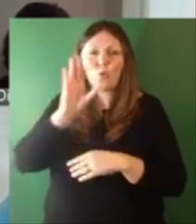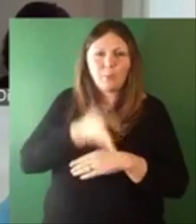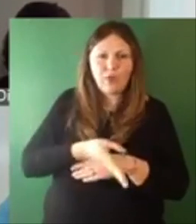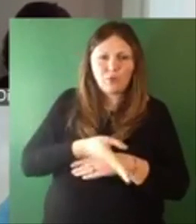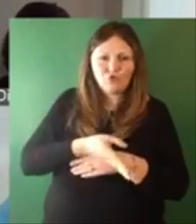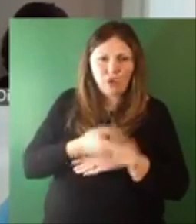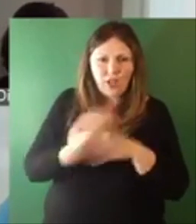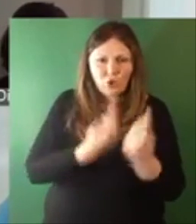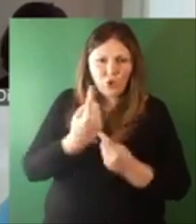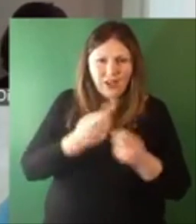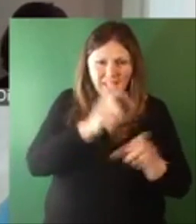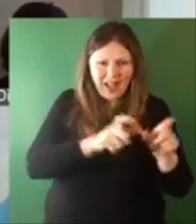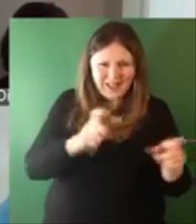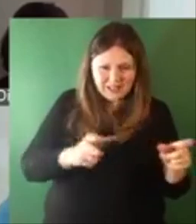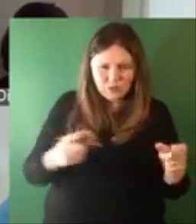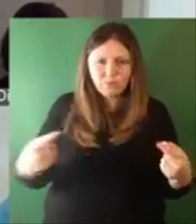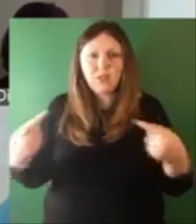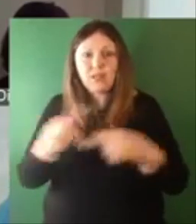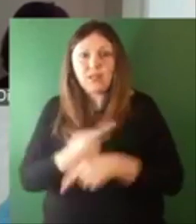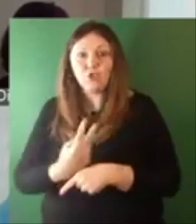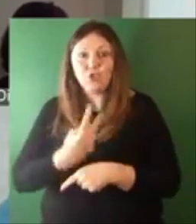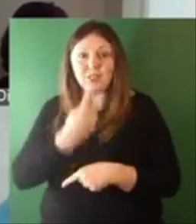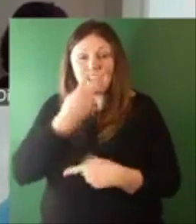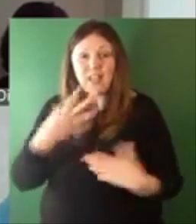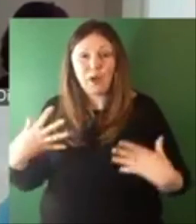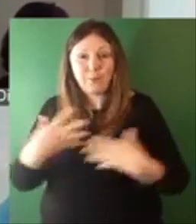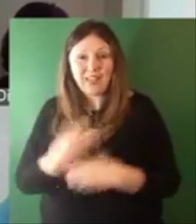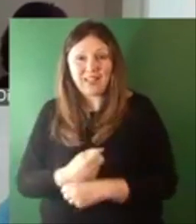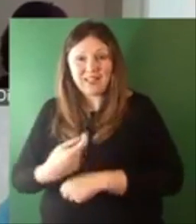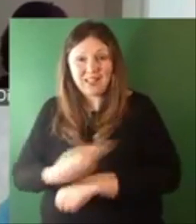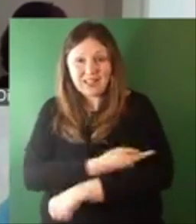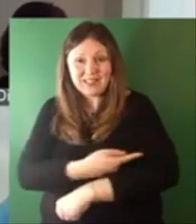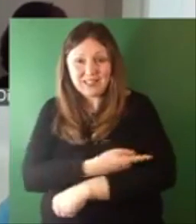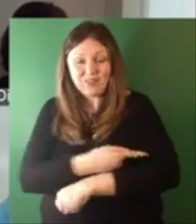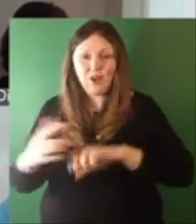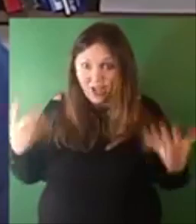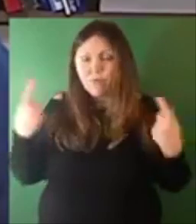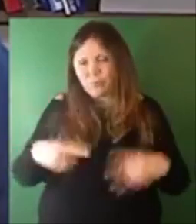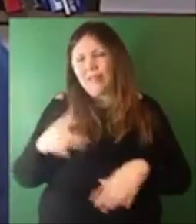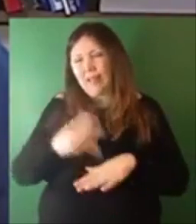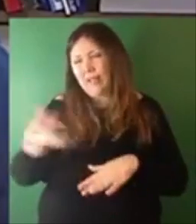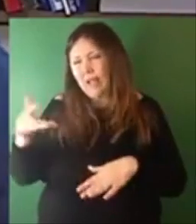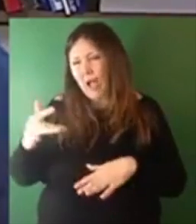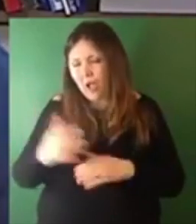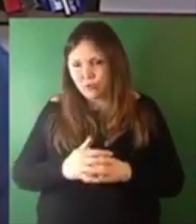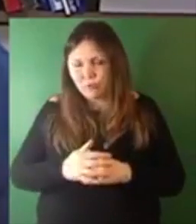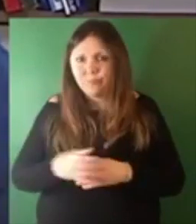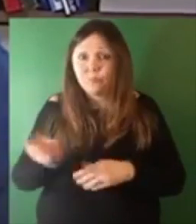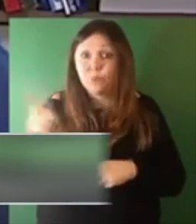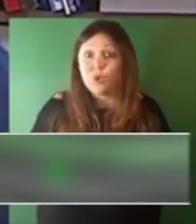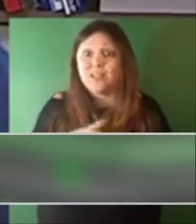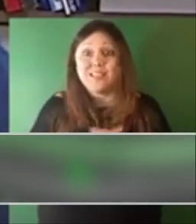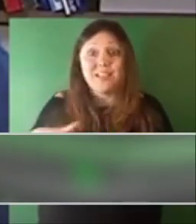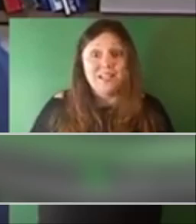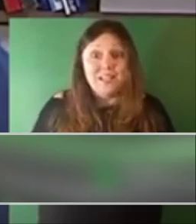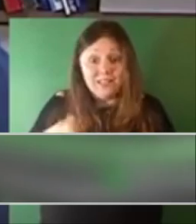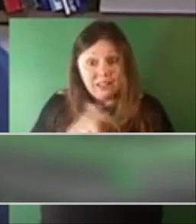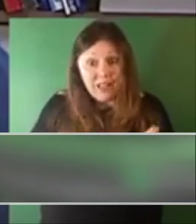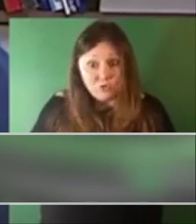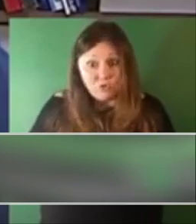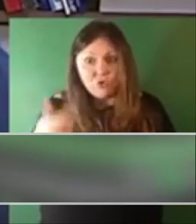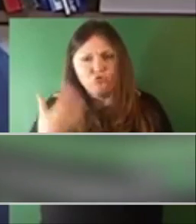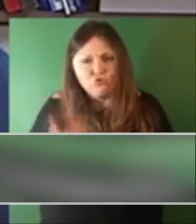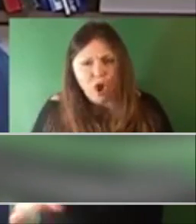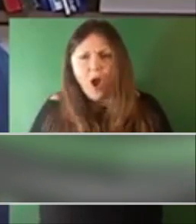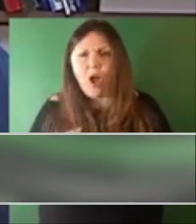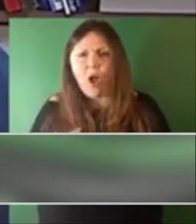alto possibile di famiglie. Provvedimento che si aggiunge ad altri annunciati dal governatore Emiliano. Ai sindaci sono state